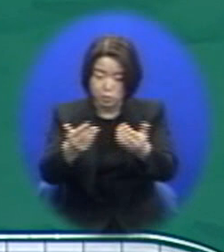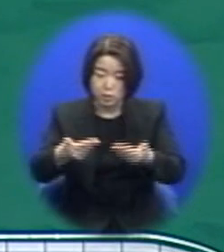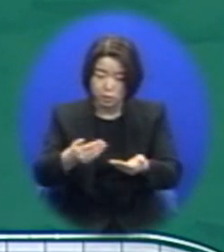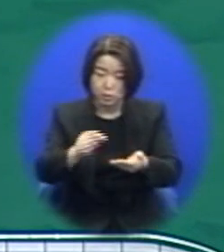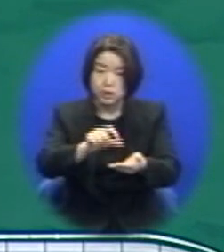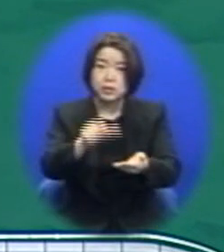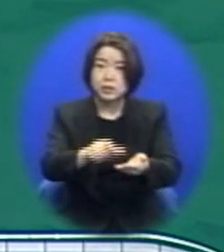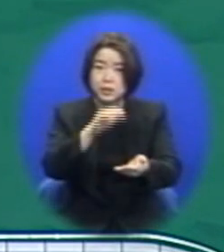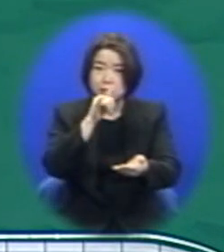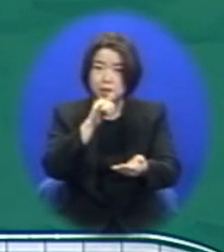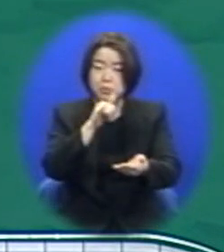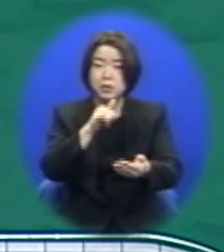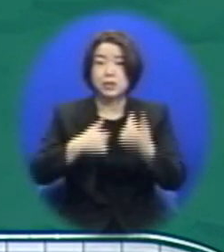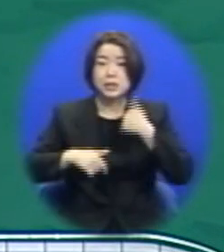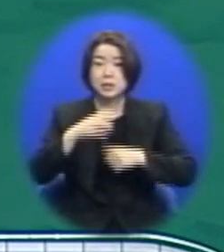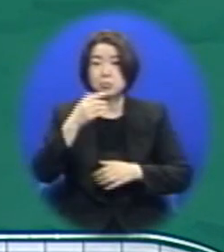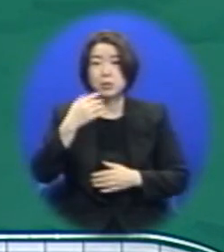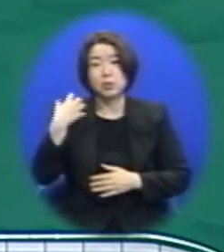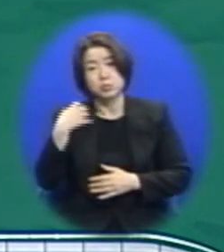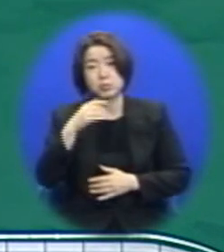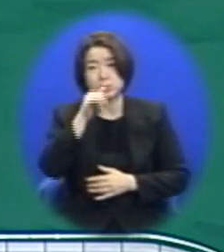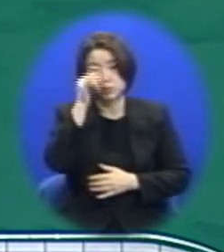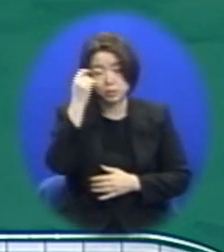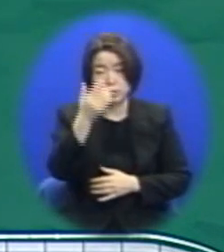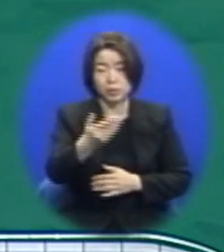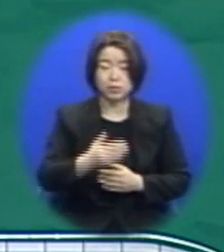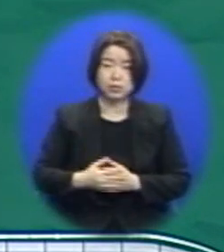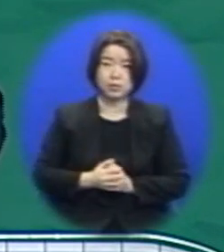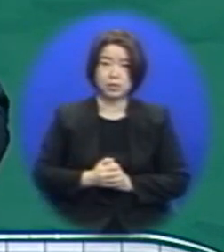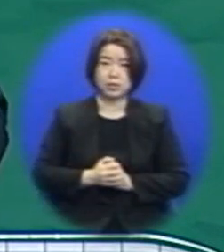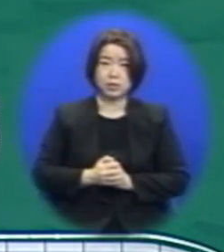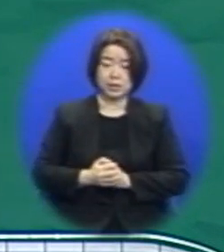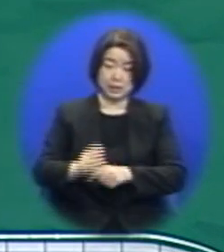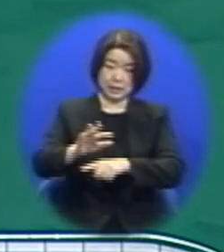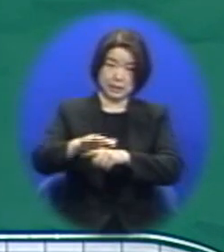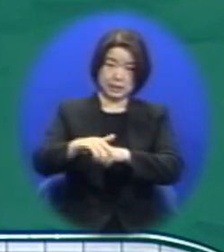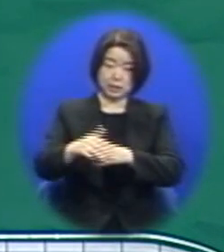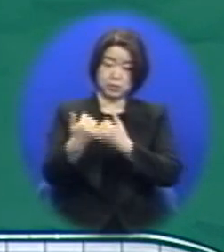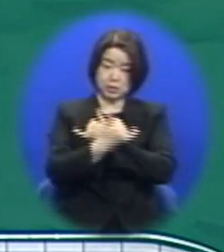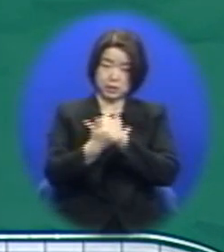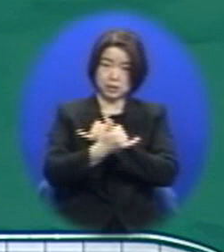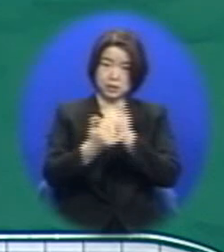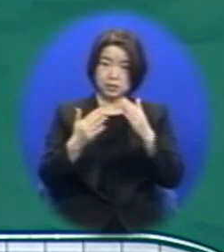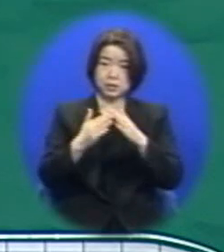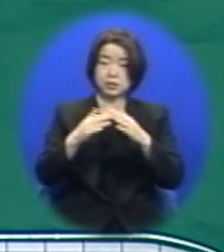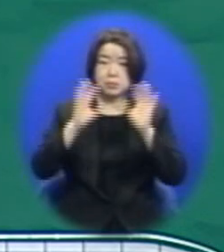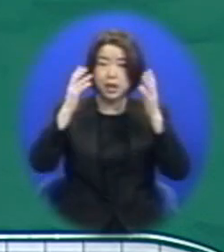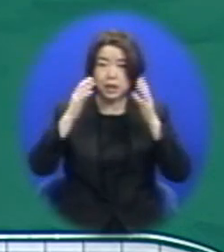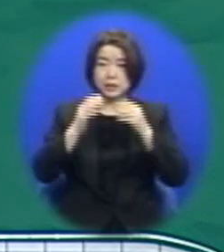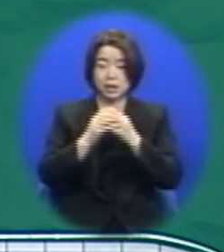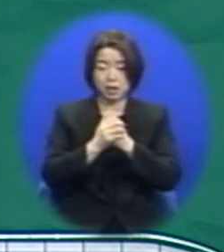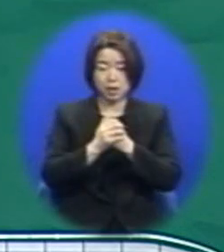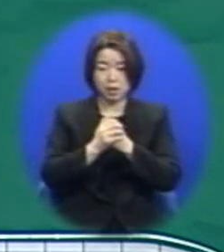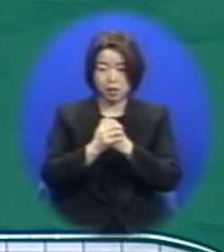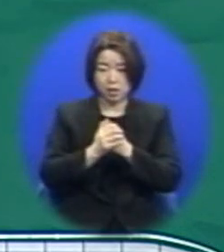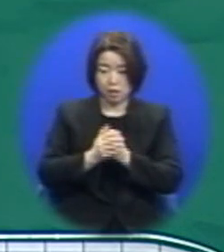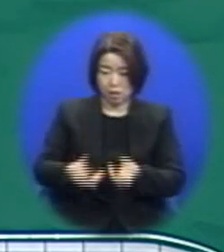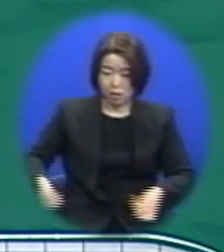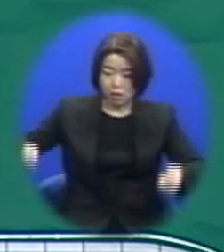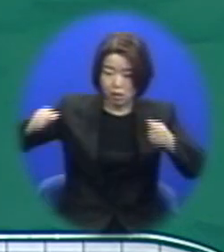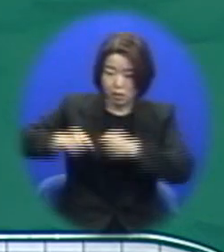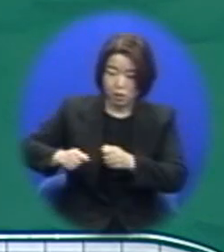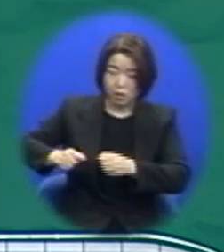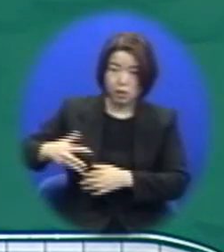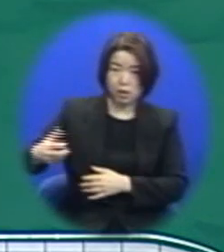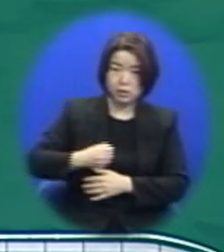여러분 기쁘세요? 부담스러워요? 시골 친척집 아이가 보따리 싸들고 안방에 와